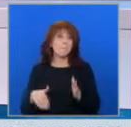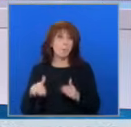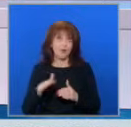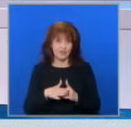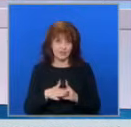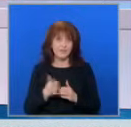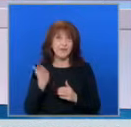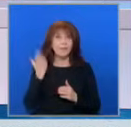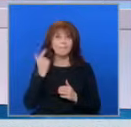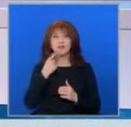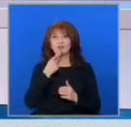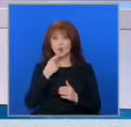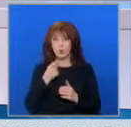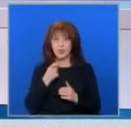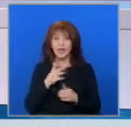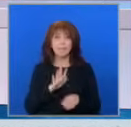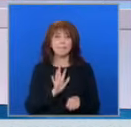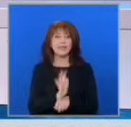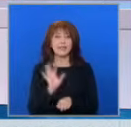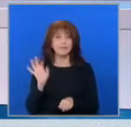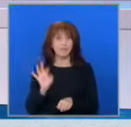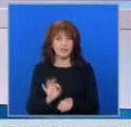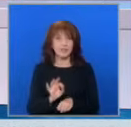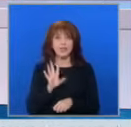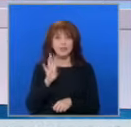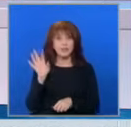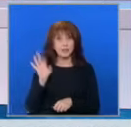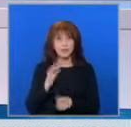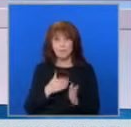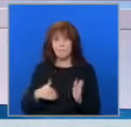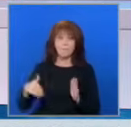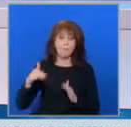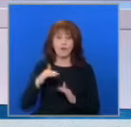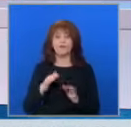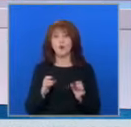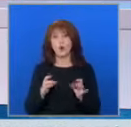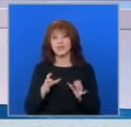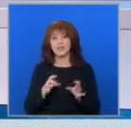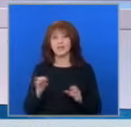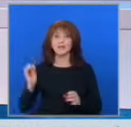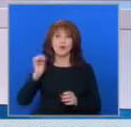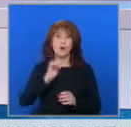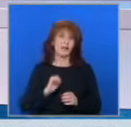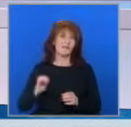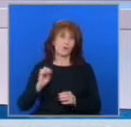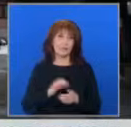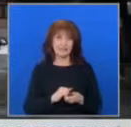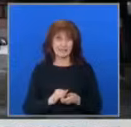Евростат през миналата година делът им у нас е бил 15%. Това е с 4% повече от средния за Европейския